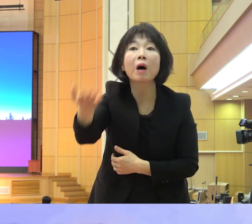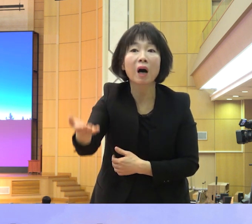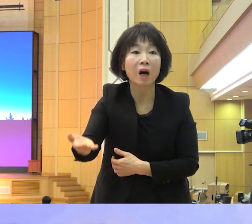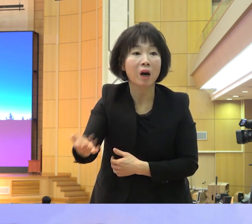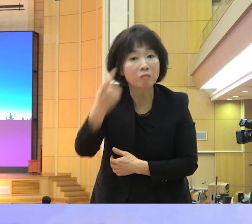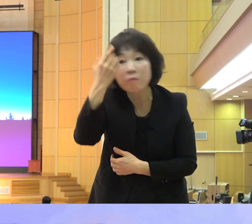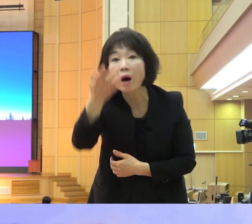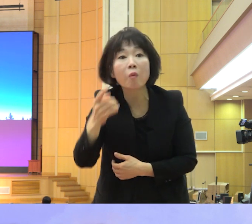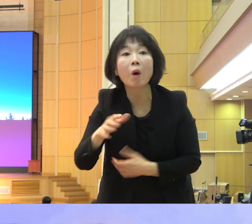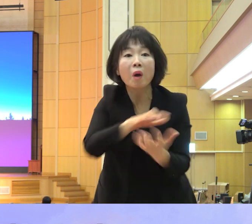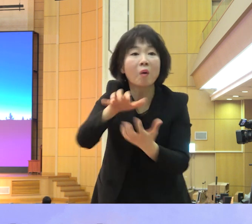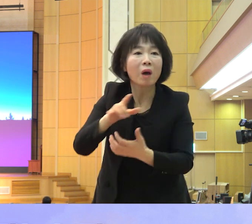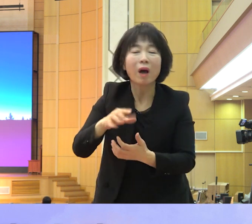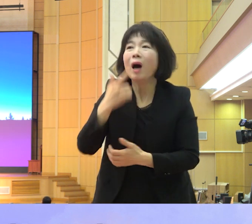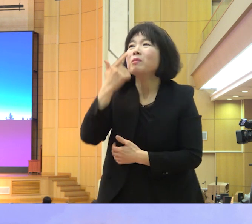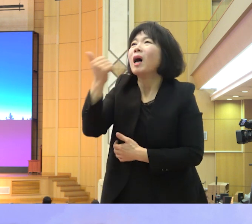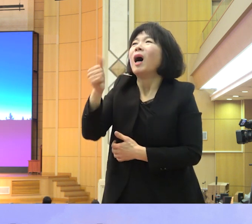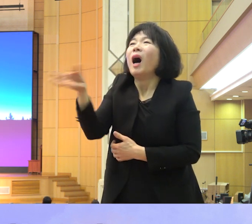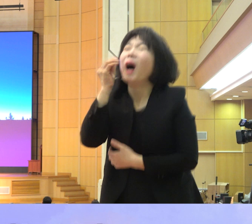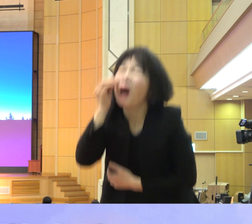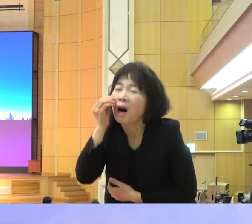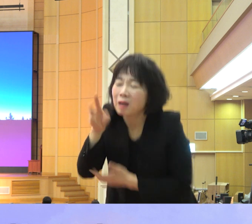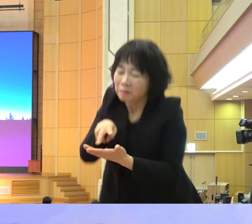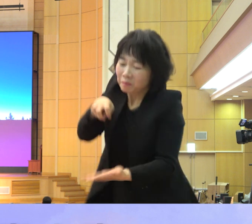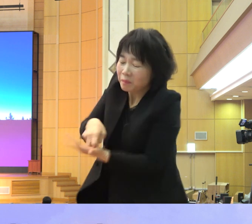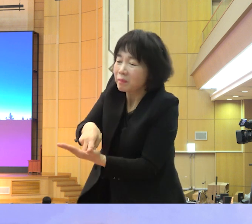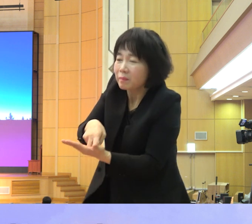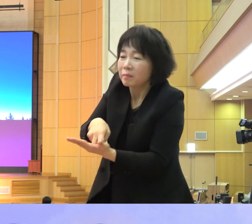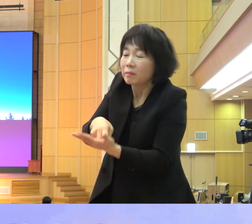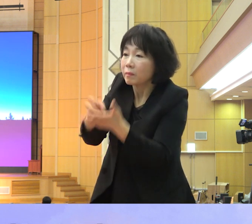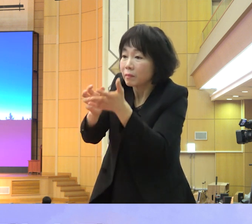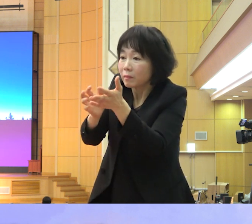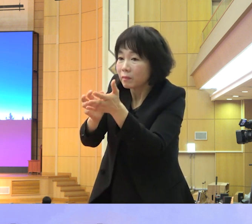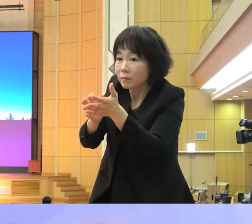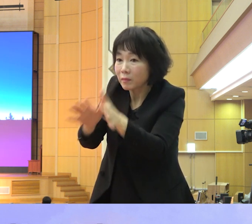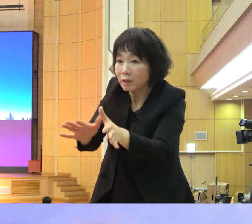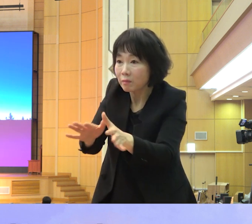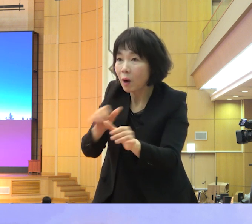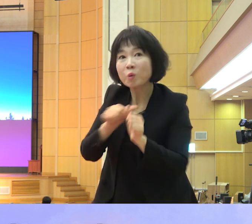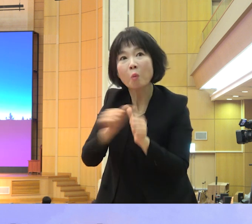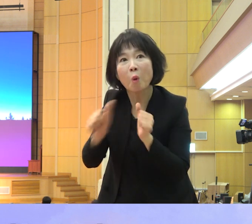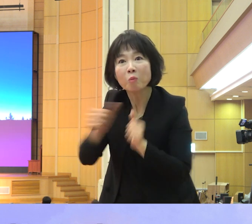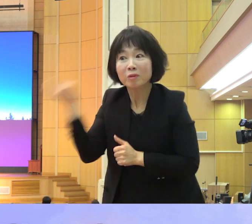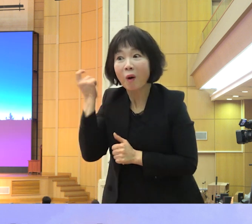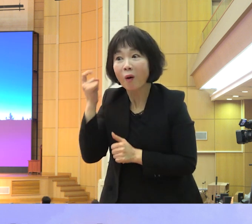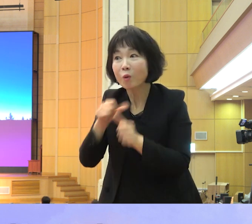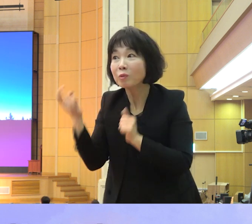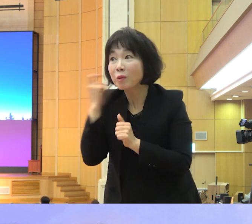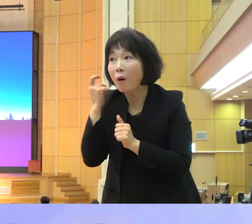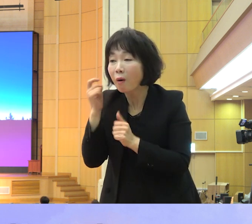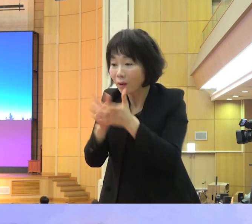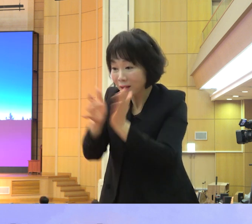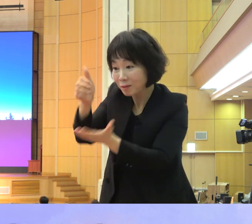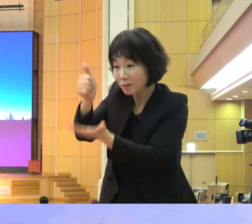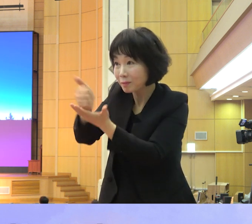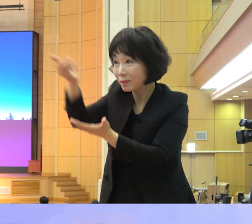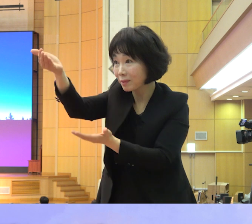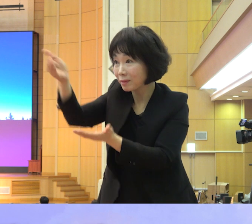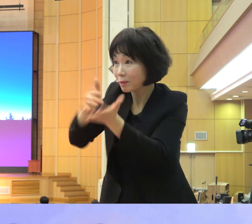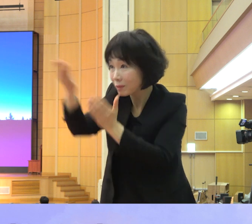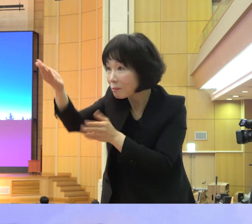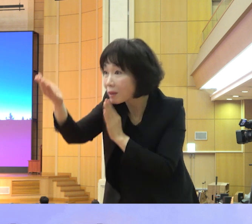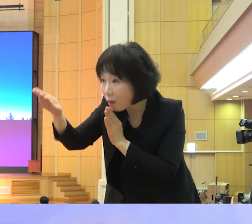그 아이의 아비가 예수님께 무릎 꿇고 당신이 내가 소문 듣던 바로 예수라고 하는